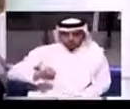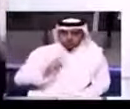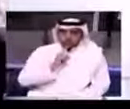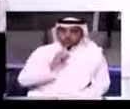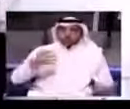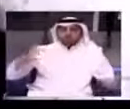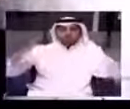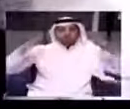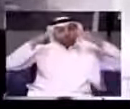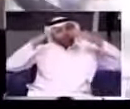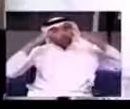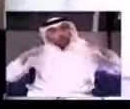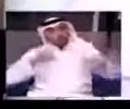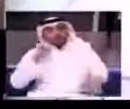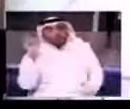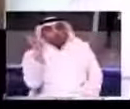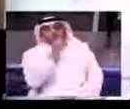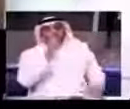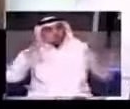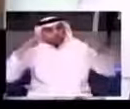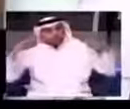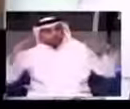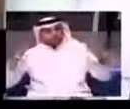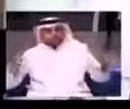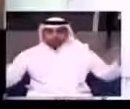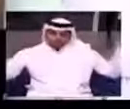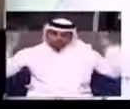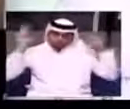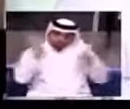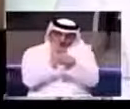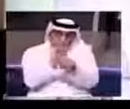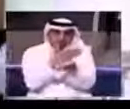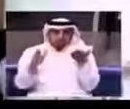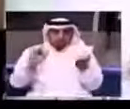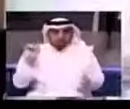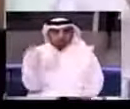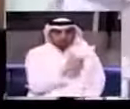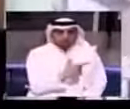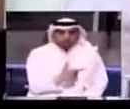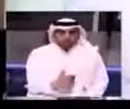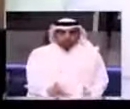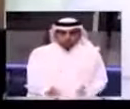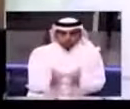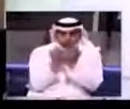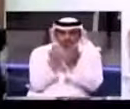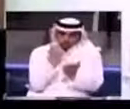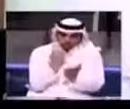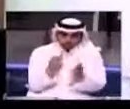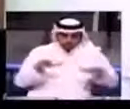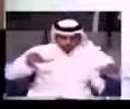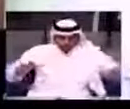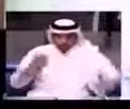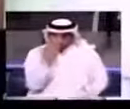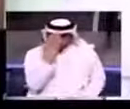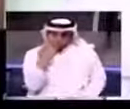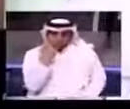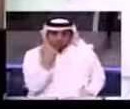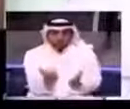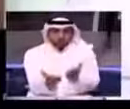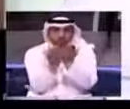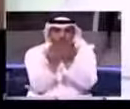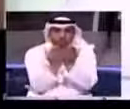جبال الدنيا كلها من الدين لفرج الله عنك، قال تعال يا شيخ اسجد الآن واسمعني حبيبي الغالي، اسجد لله عز